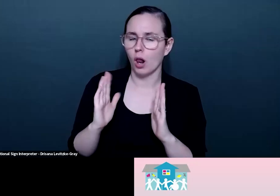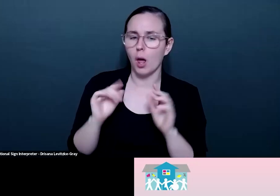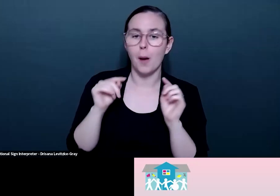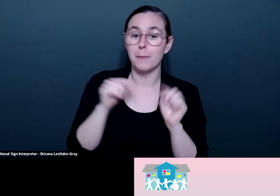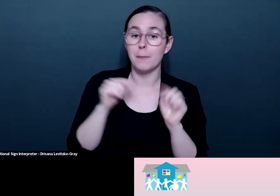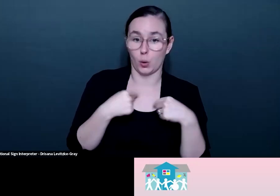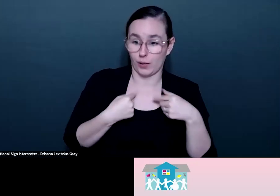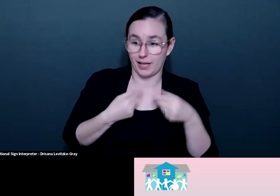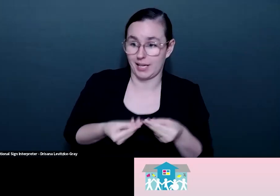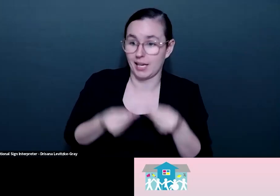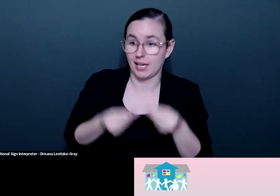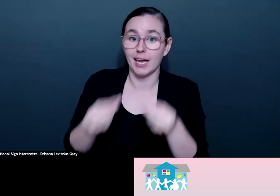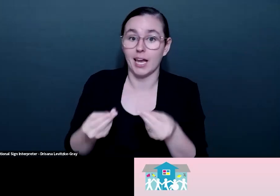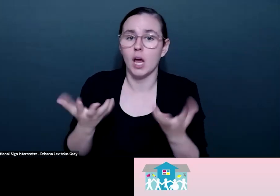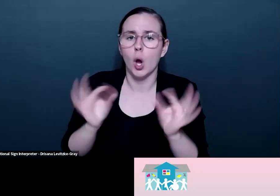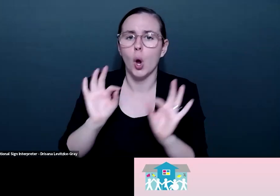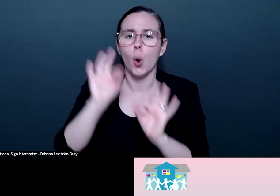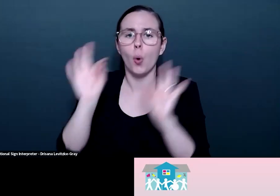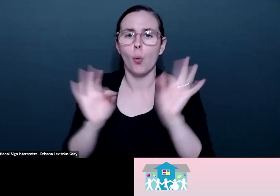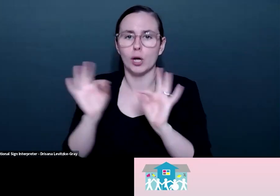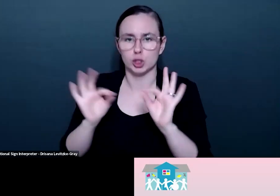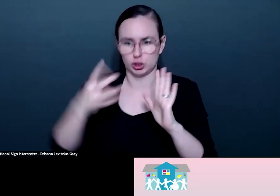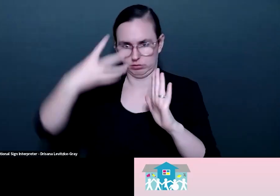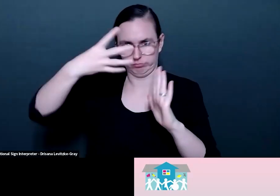domaines, ces outils.